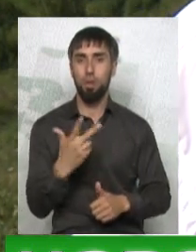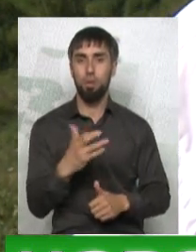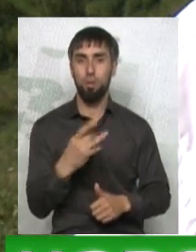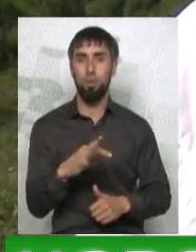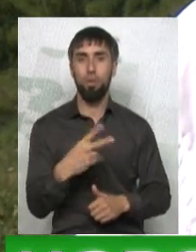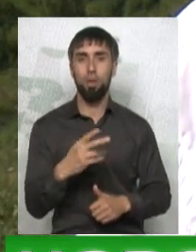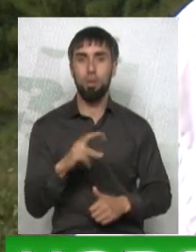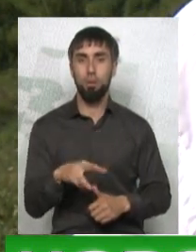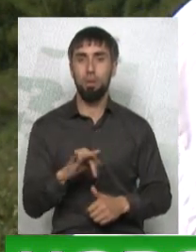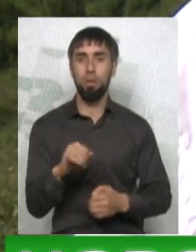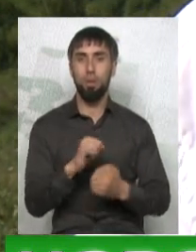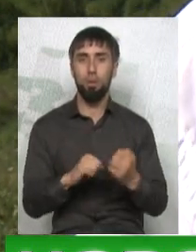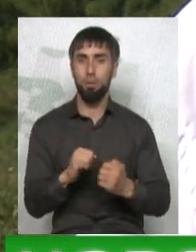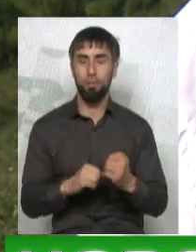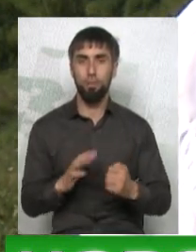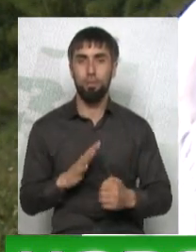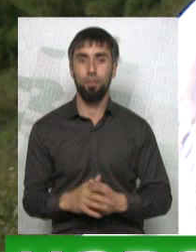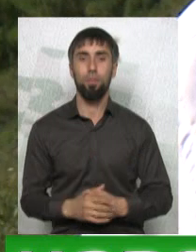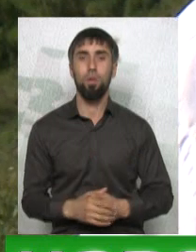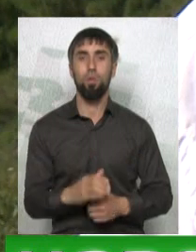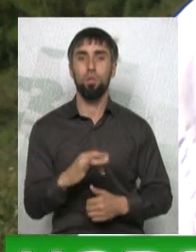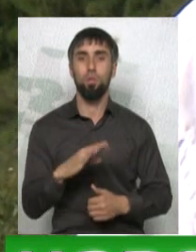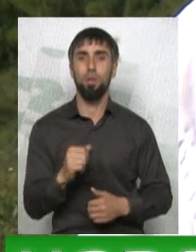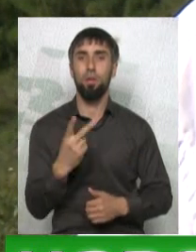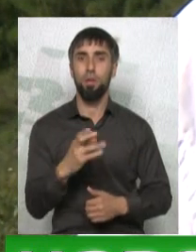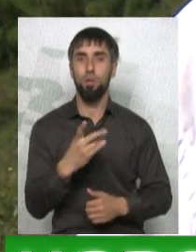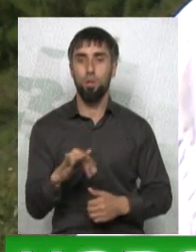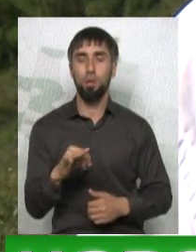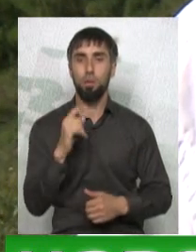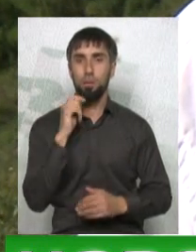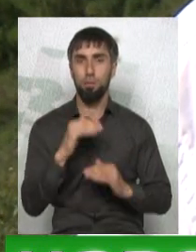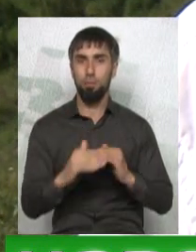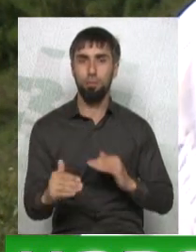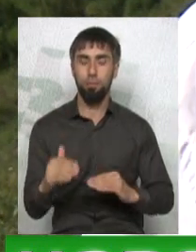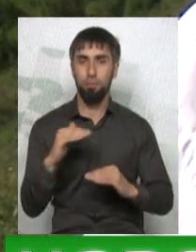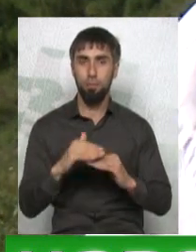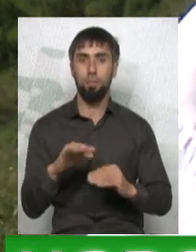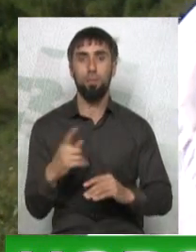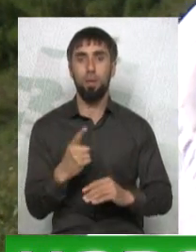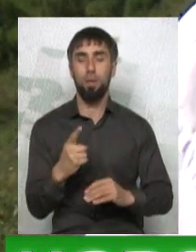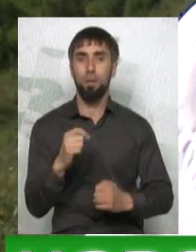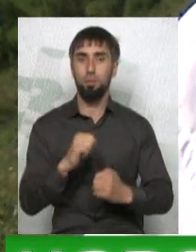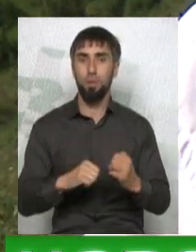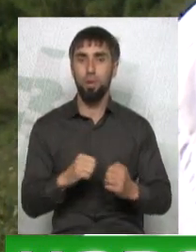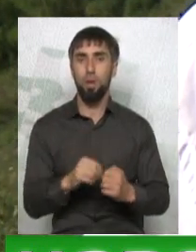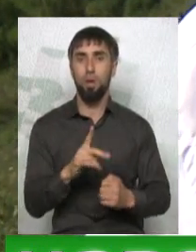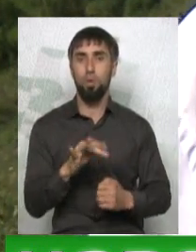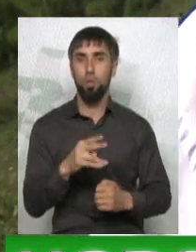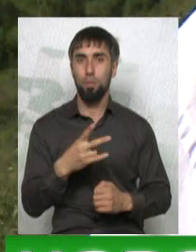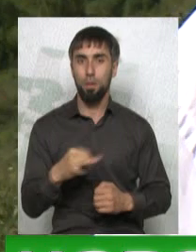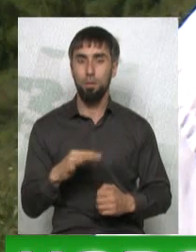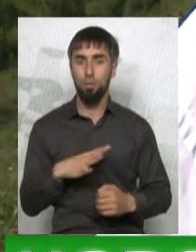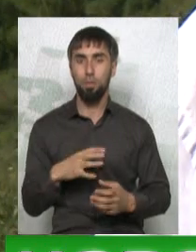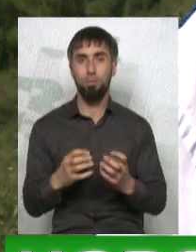20 сантиметров из песчаной гравийной смеси, устройство двух слоев асфальтобетонного покрытия, крупнозернистый и